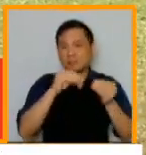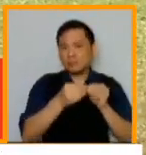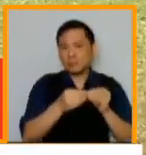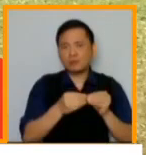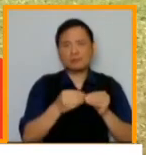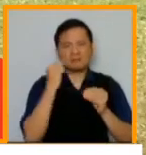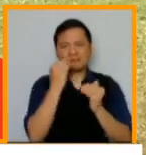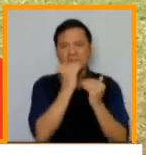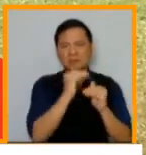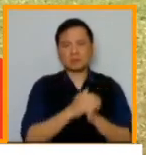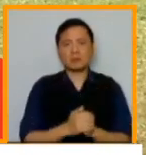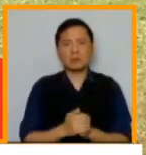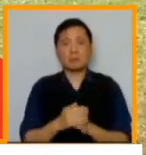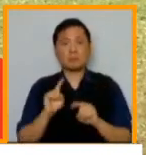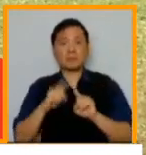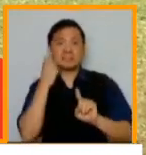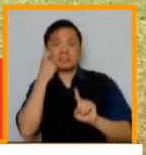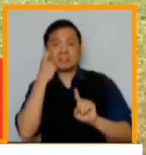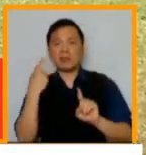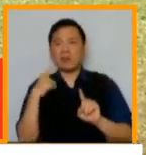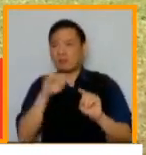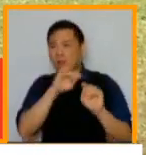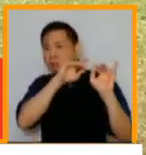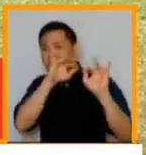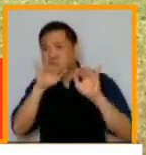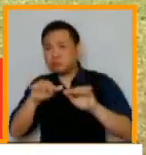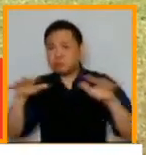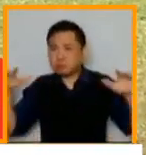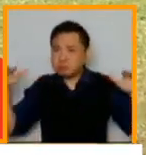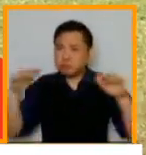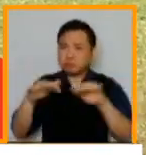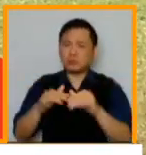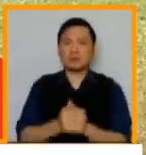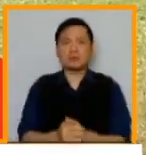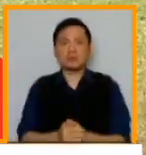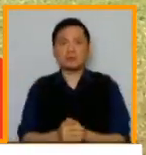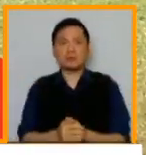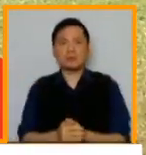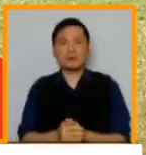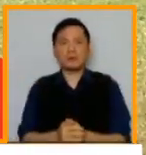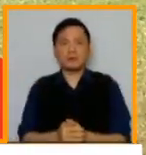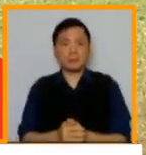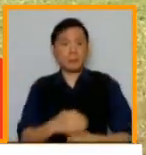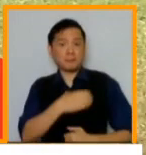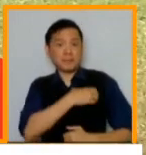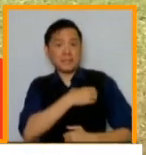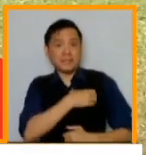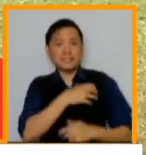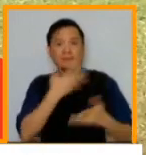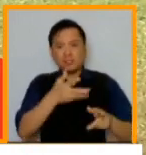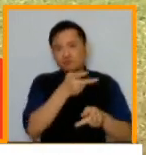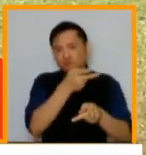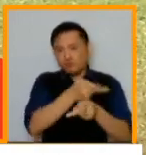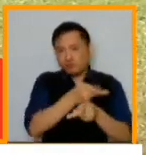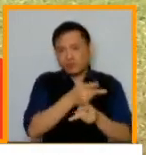tao kanina. Pero may mga umiikot naman na pulis at mga barangay tanod para patuloy na ipaalala ang social